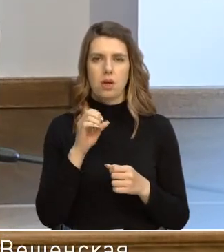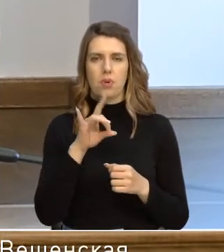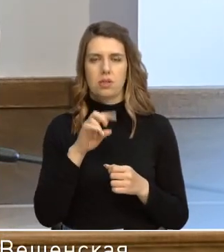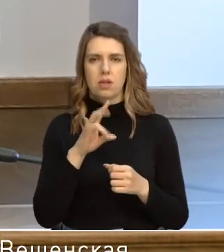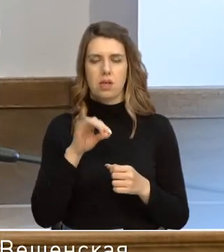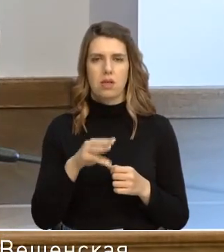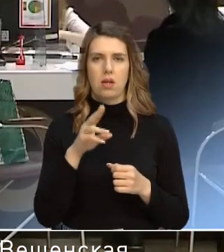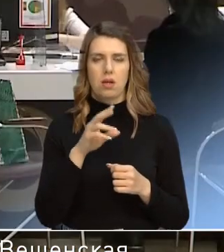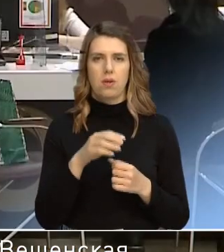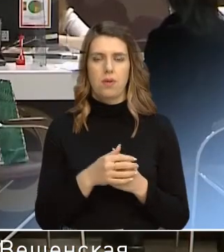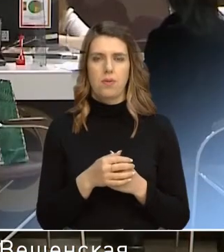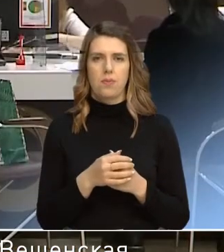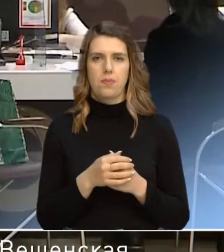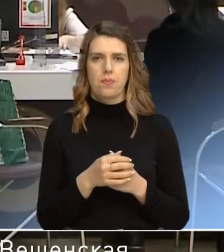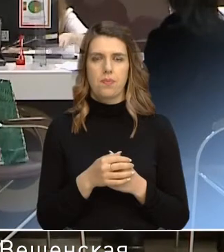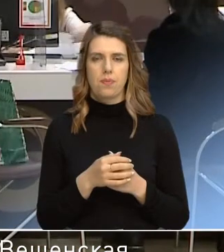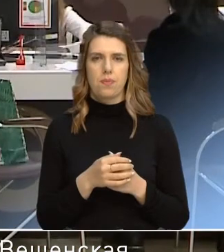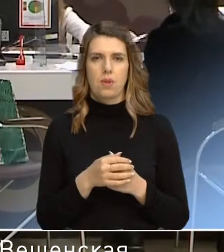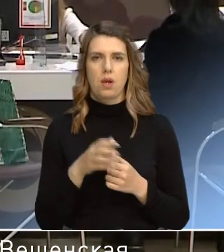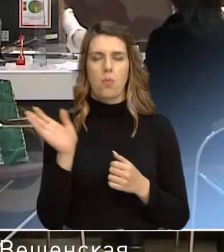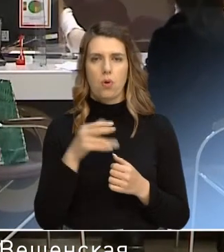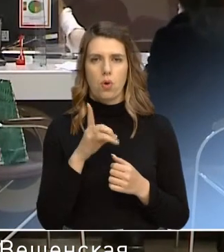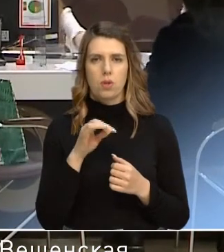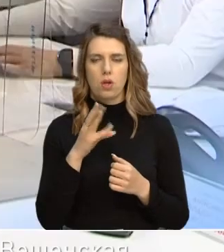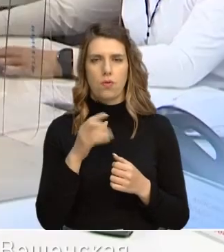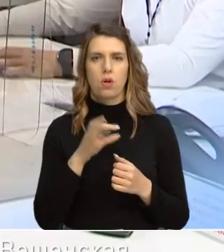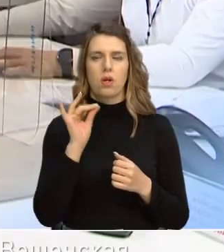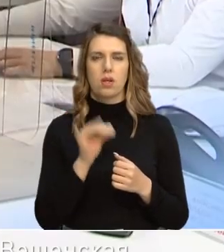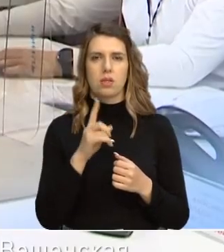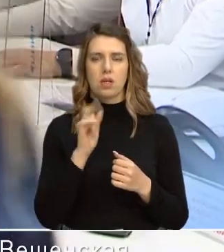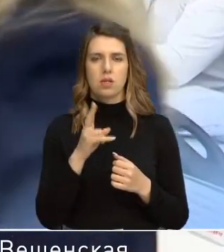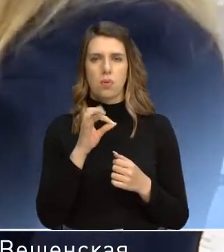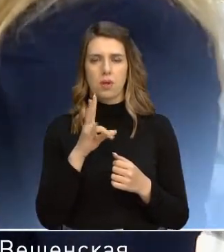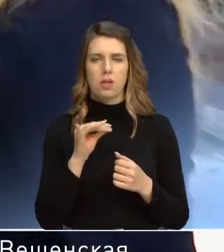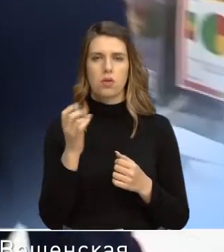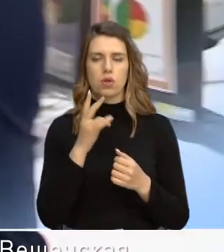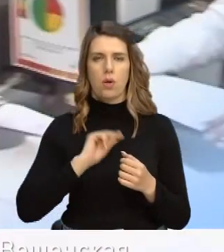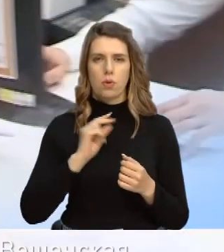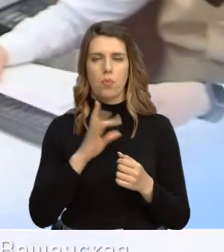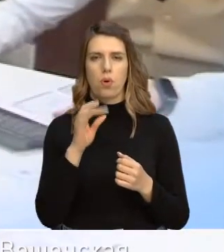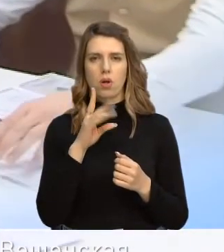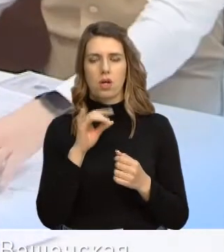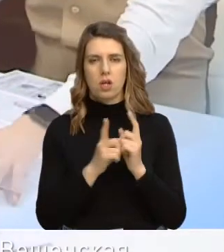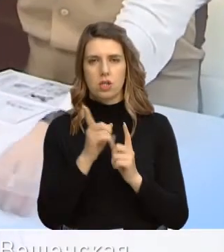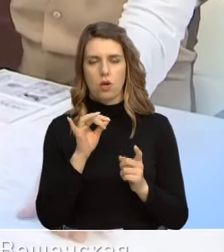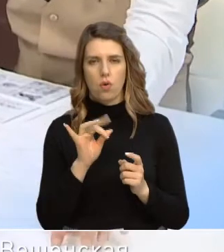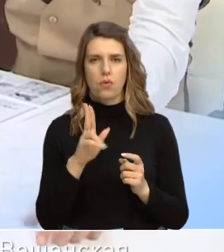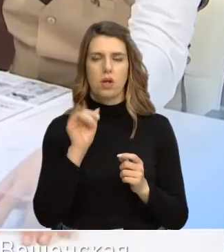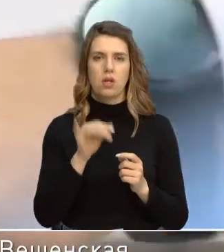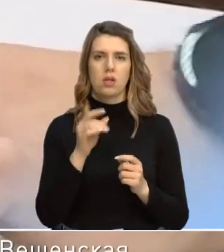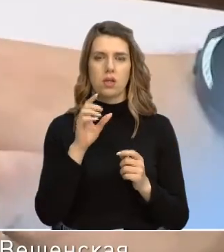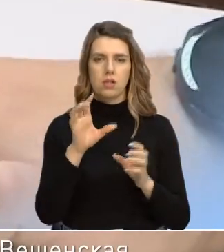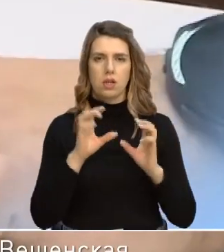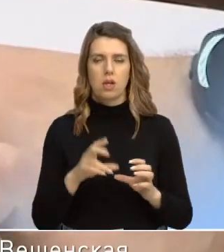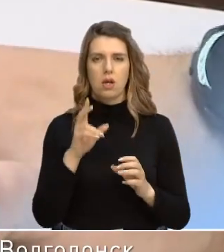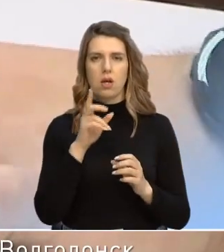президента Российской Федерации. Кроме того, депутатам областного заксобрания предстоит работа по корректировке регионального законодательства